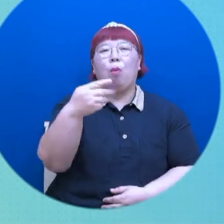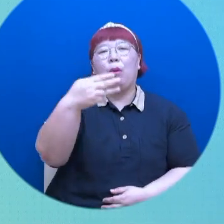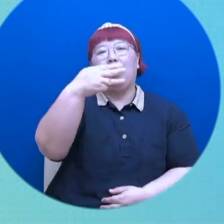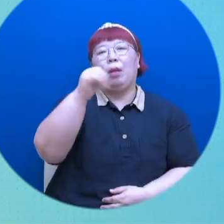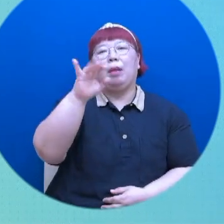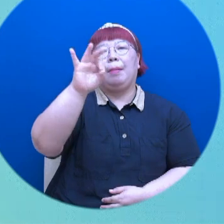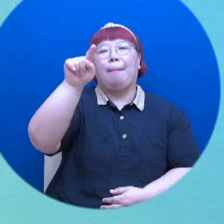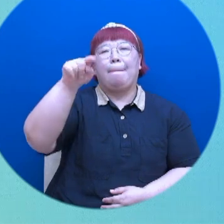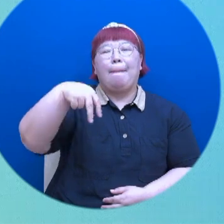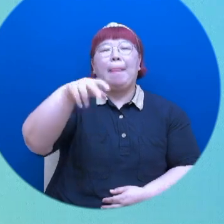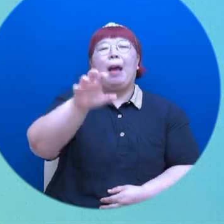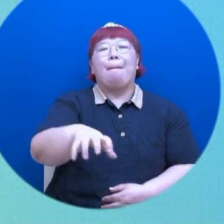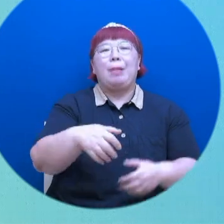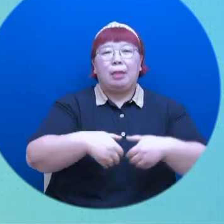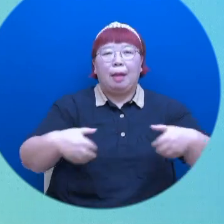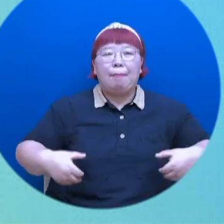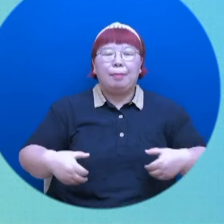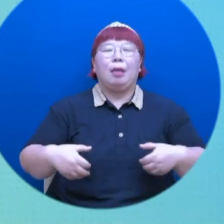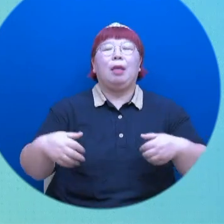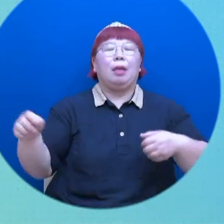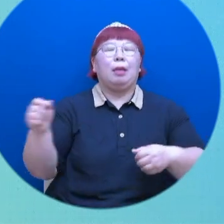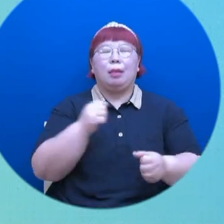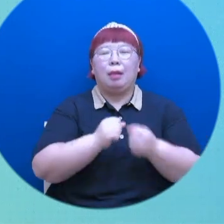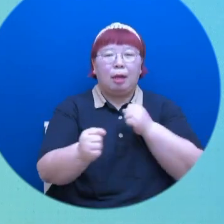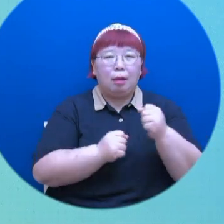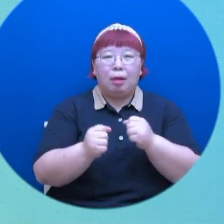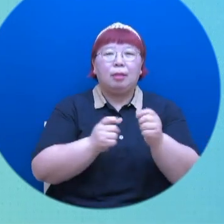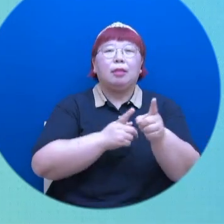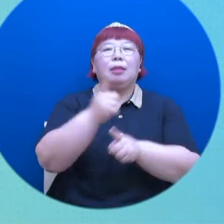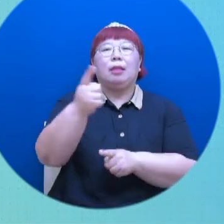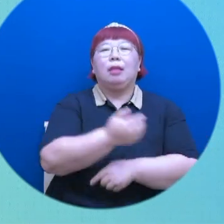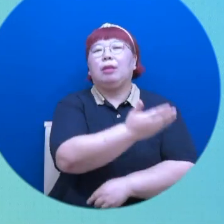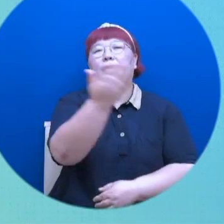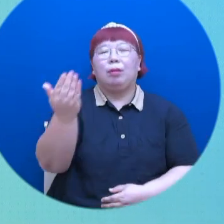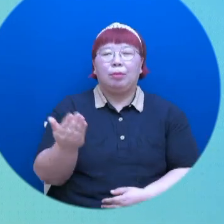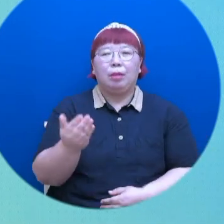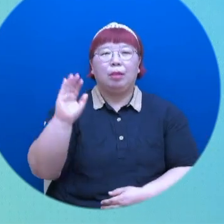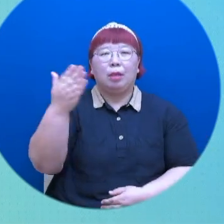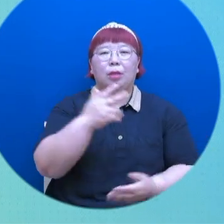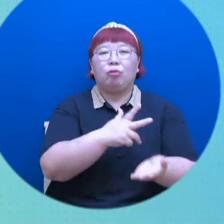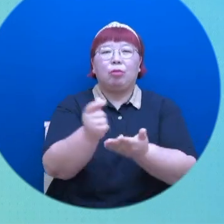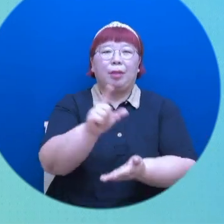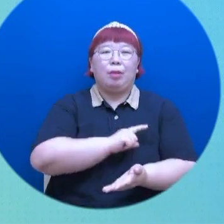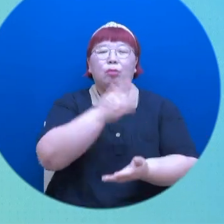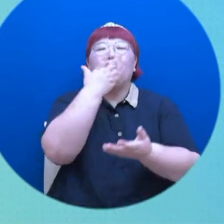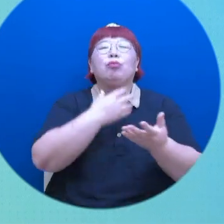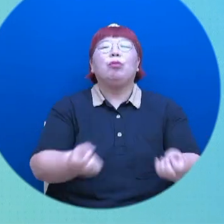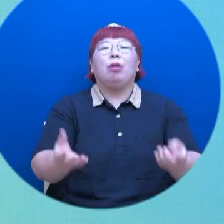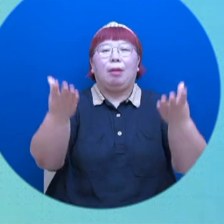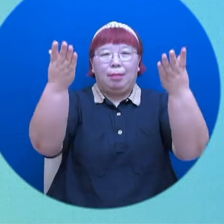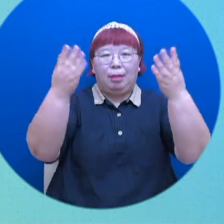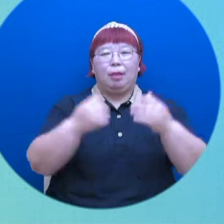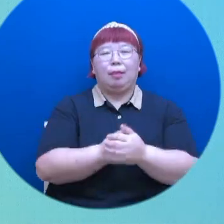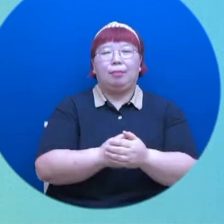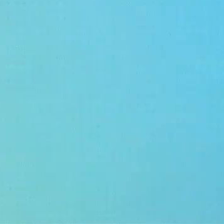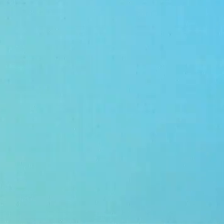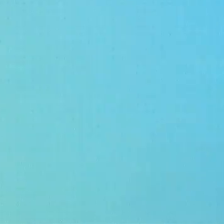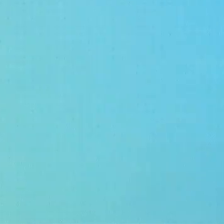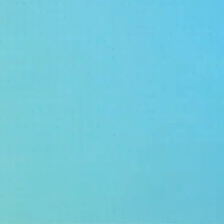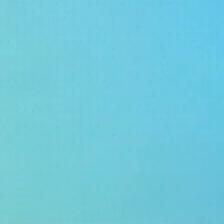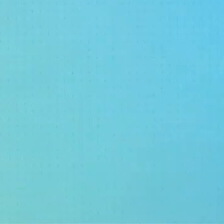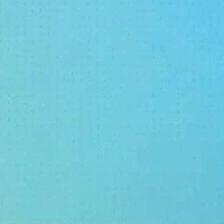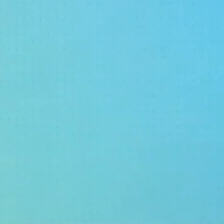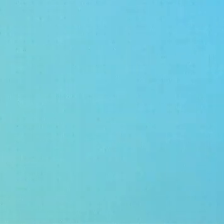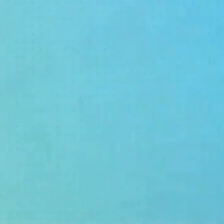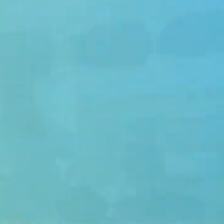달려가 승리하시는 저와 여러분이 되시기를 주님의 이름으로 축복합니다. 자리에서 일어나겠습니다.